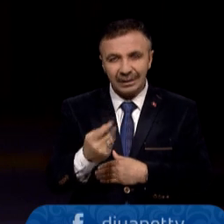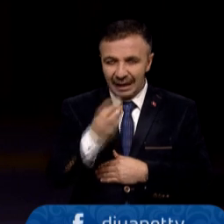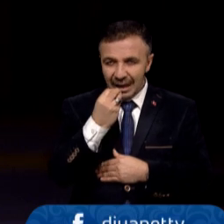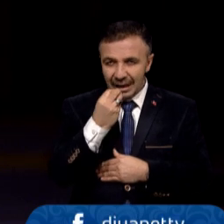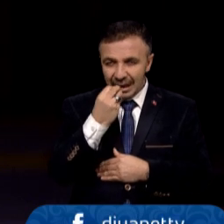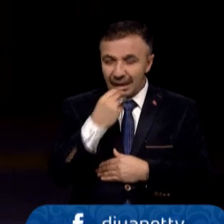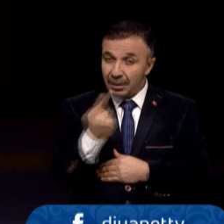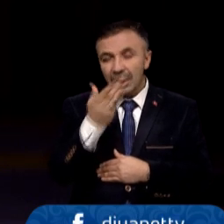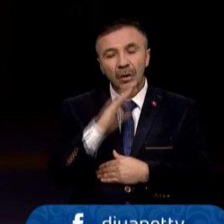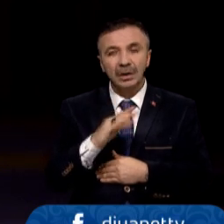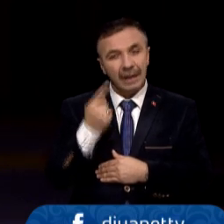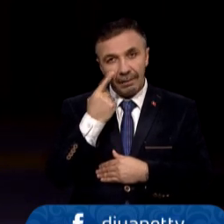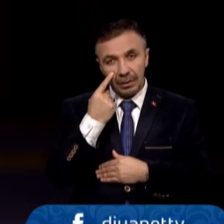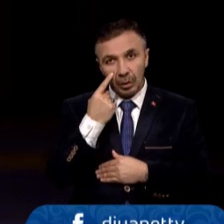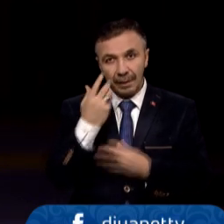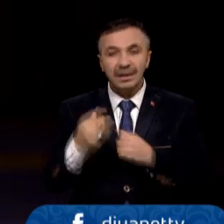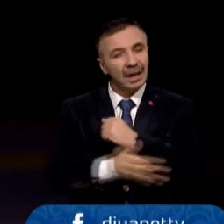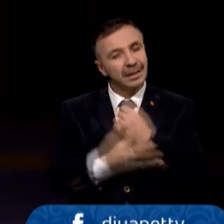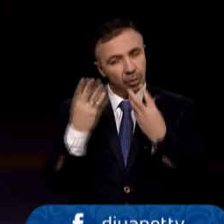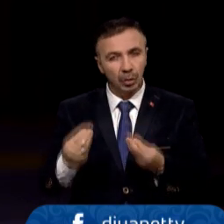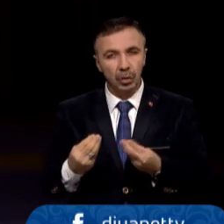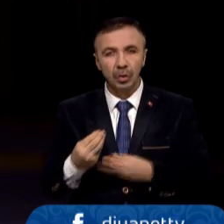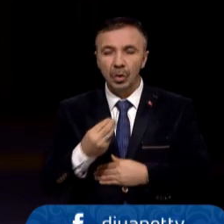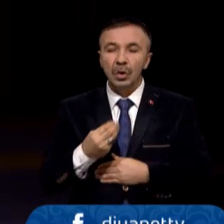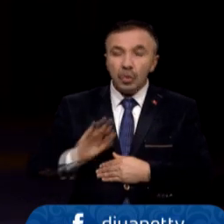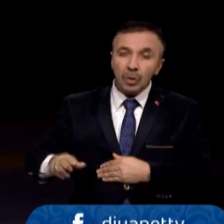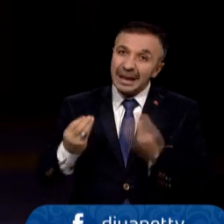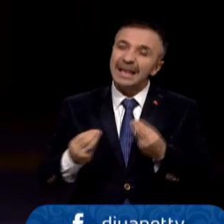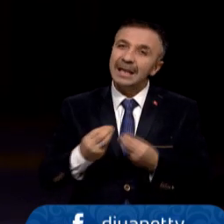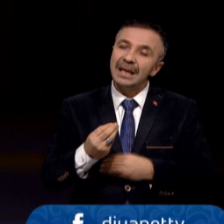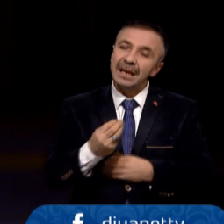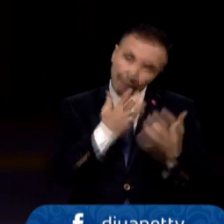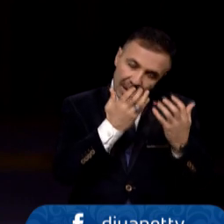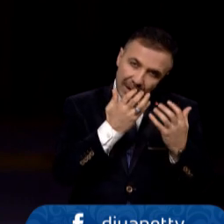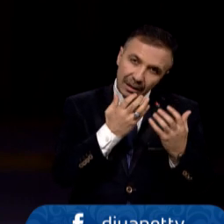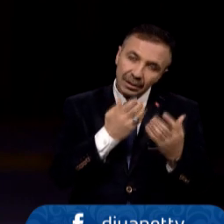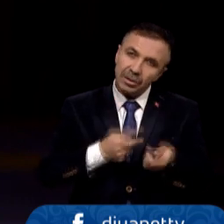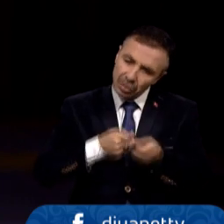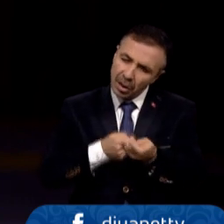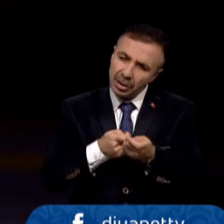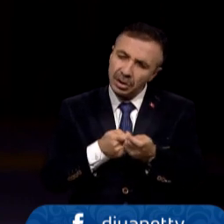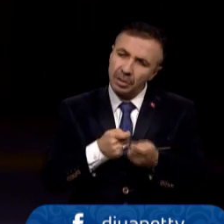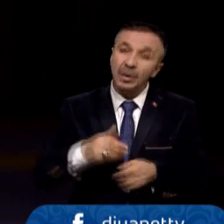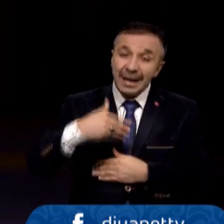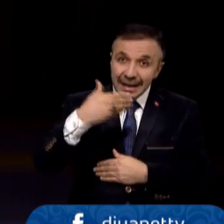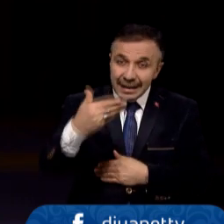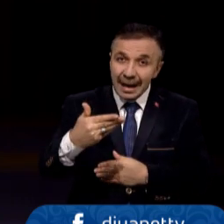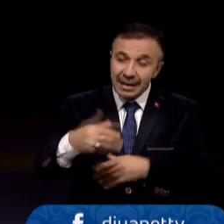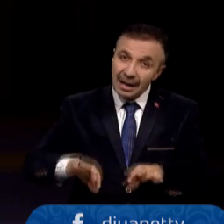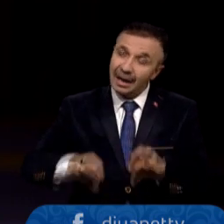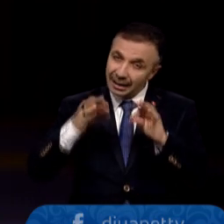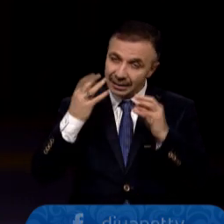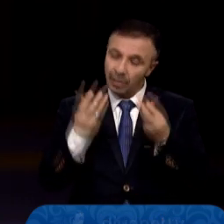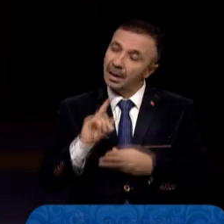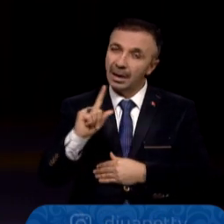yedirecek bir şeyiniz Yoksa devlet olarak biz veriyoruz çocukları iyi besleyecek sini Zeyd edeceksiniz bunları